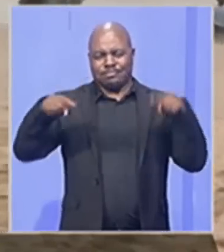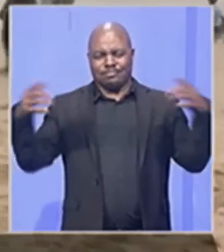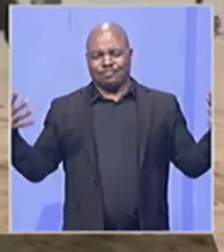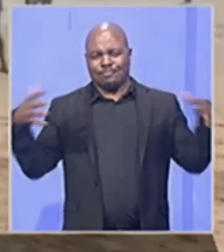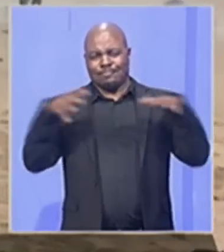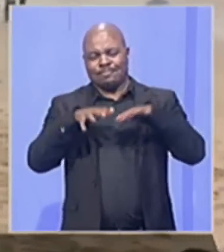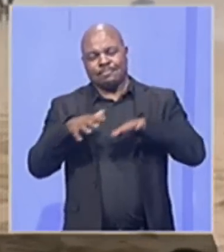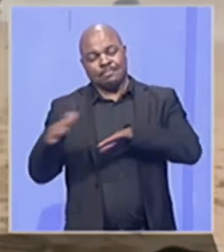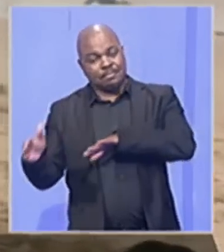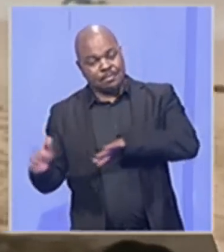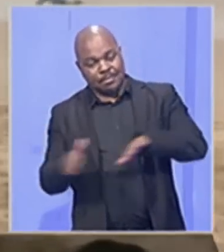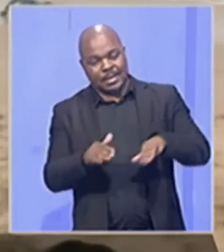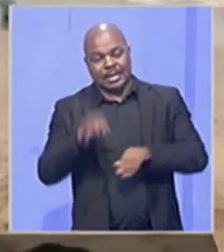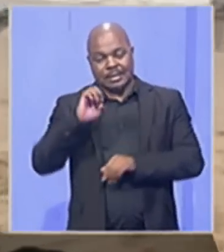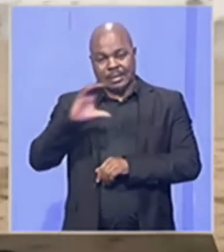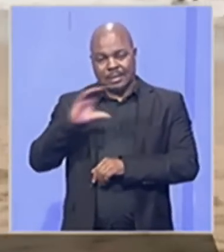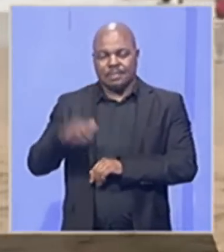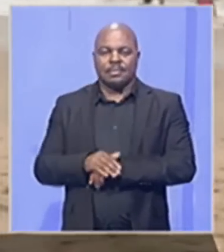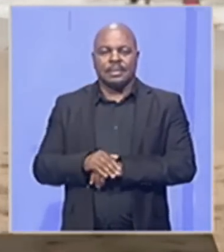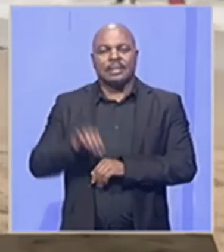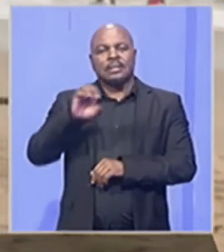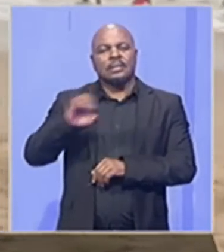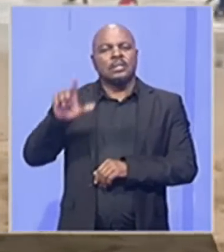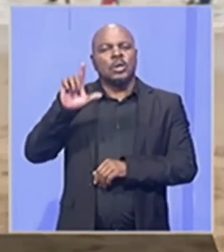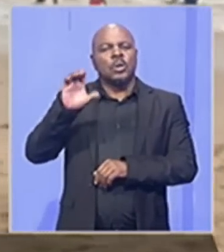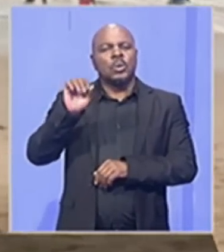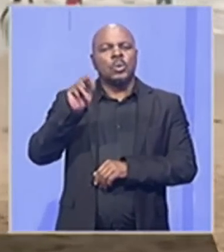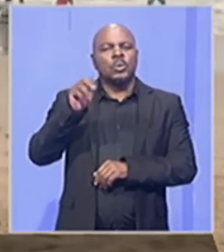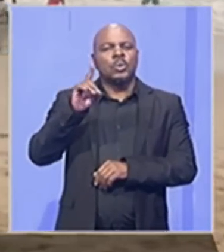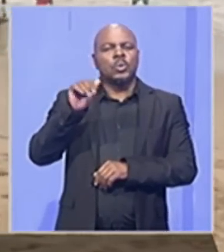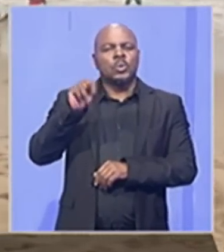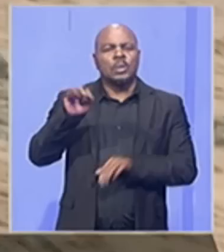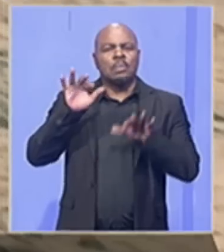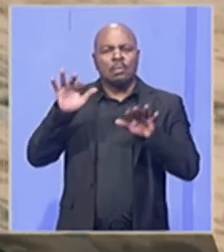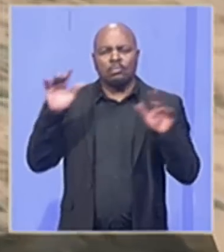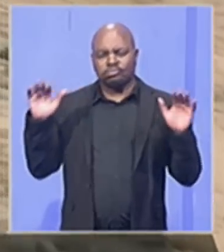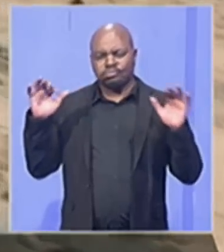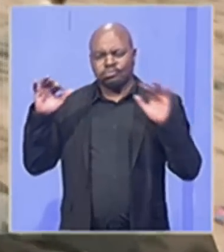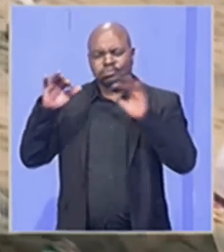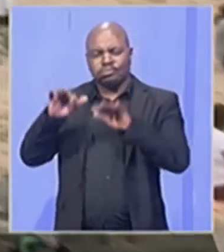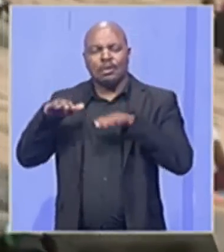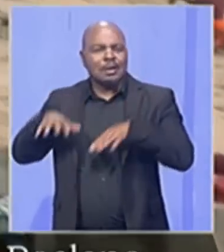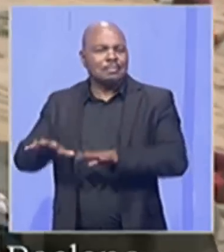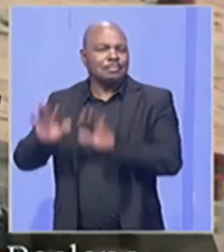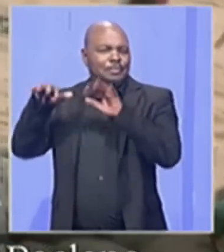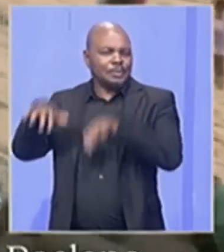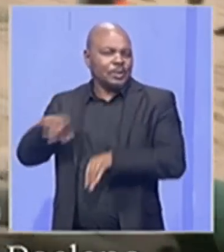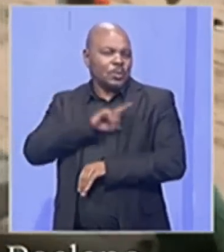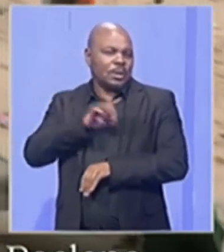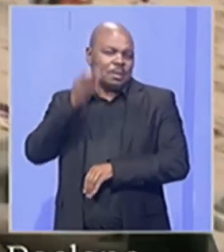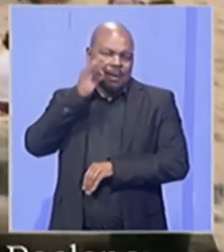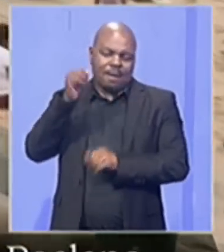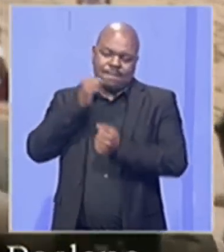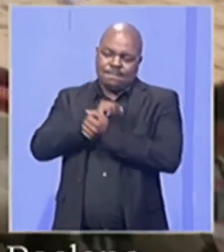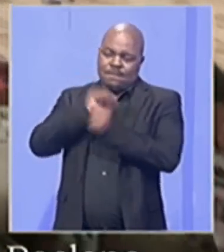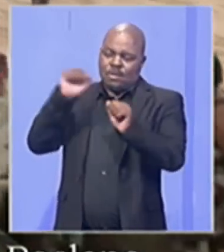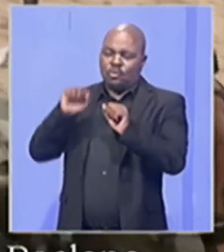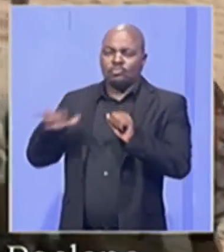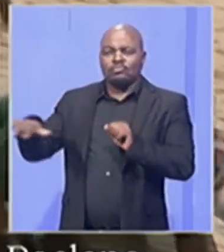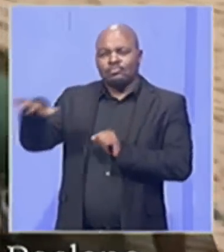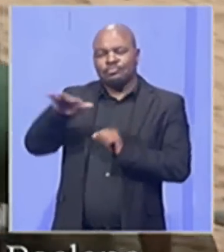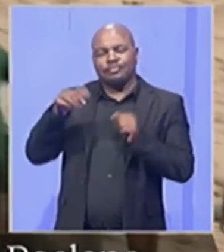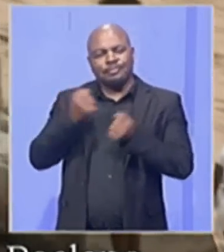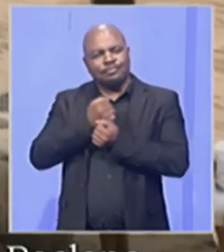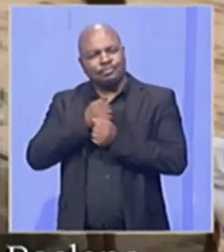teng baahi ba East London ba ne ba tletse ka bongata mawatleng moo ba reng tokoloho ya ho keteka letsatsi la poelano hohle ke sesupo